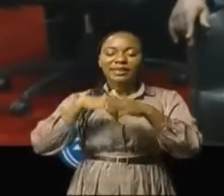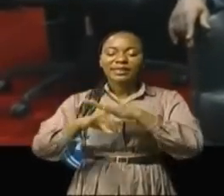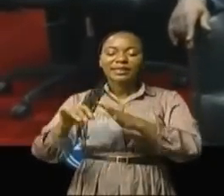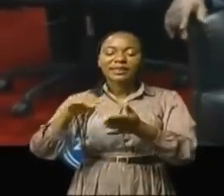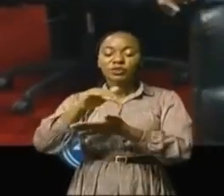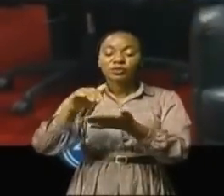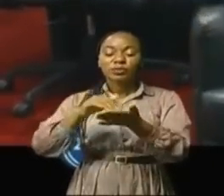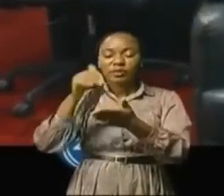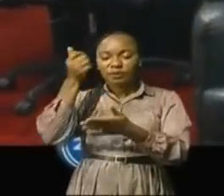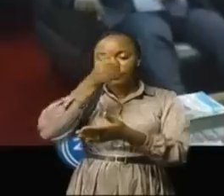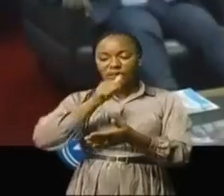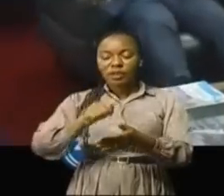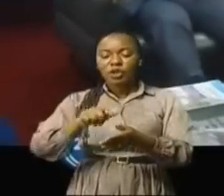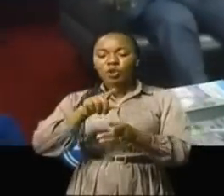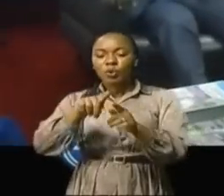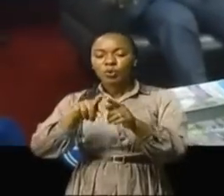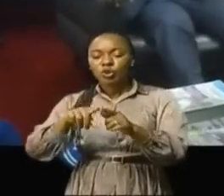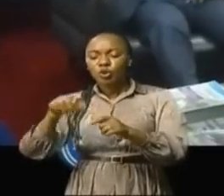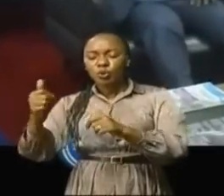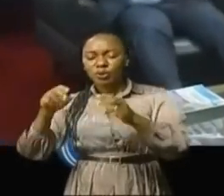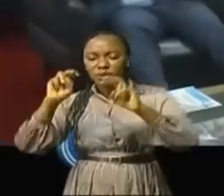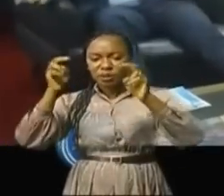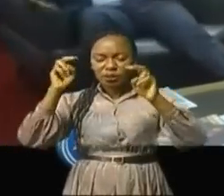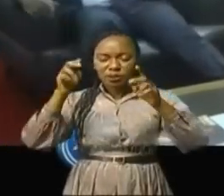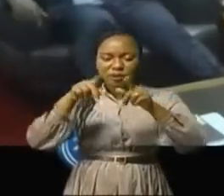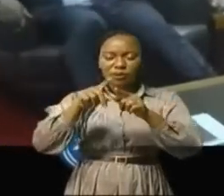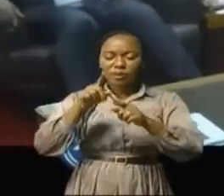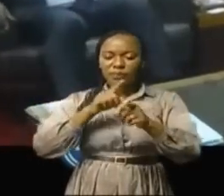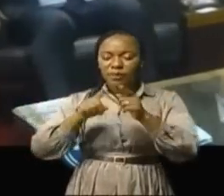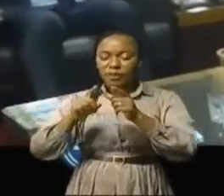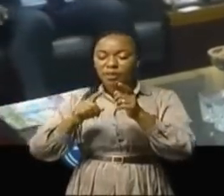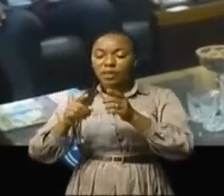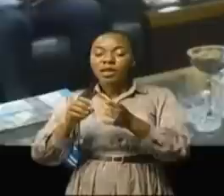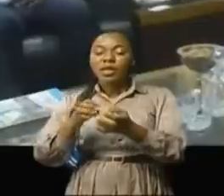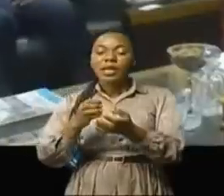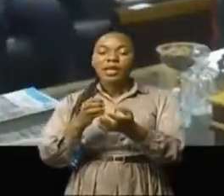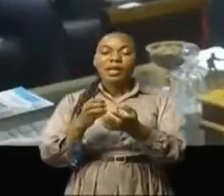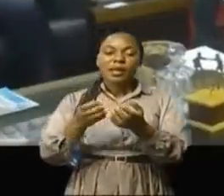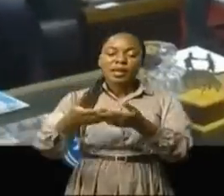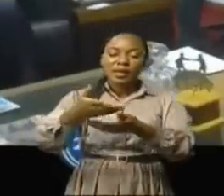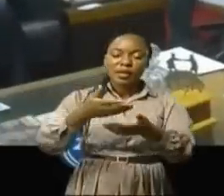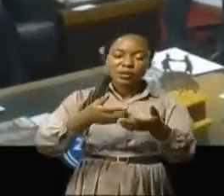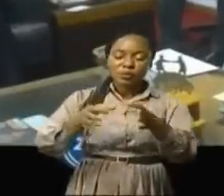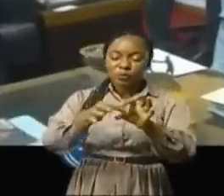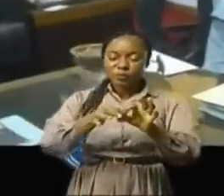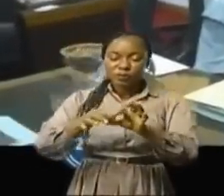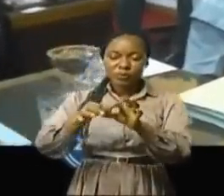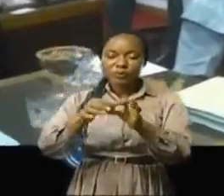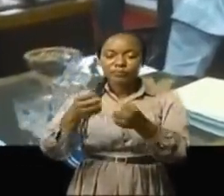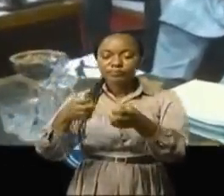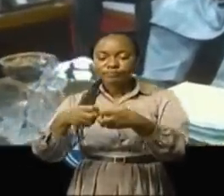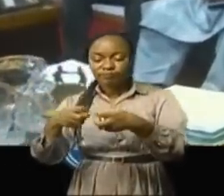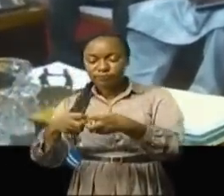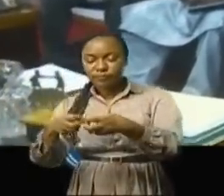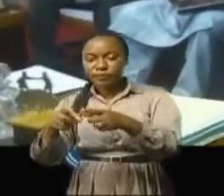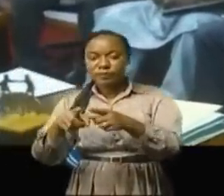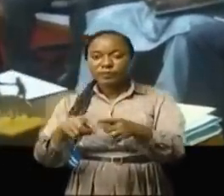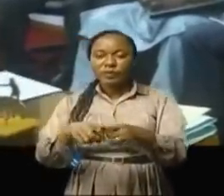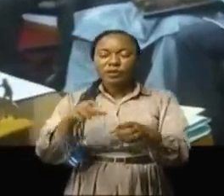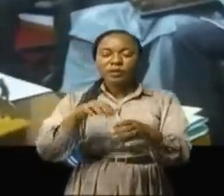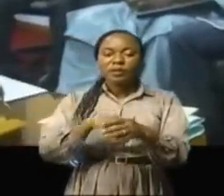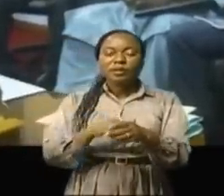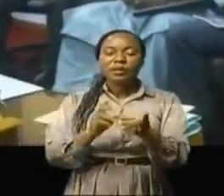Ensuite, d'autres sujets ayant trait à la coopération dans le domaine de l'énergie, des élections locales en Centrafrique et à la